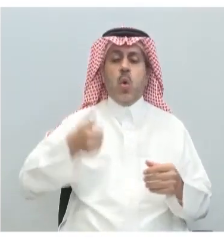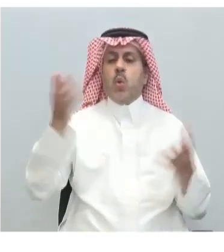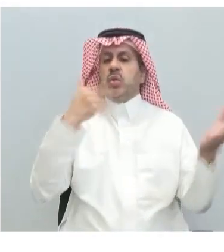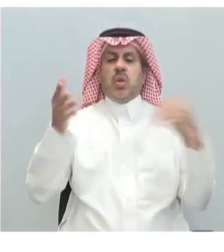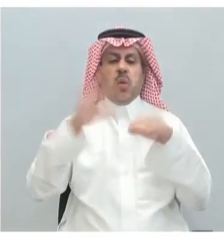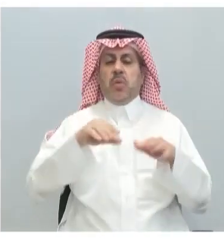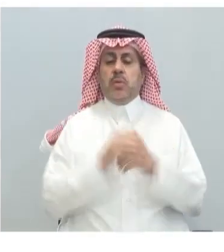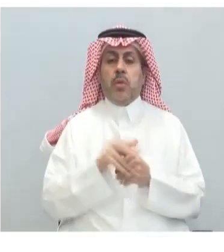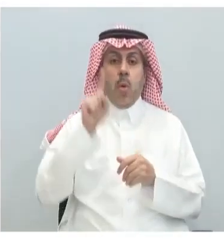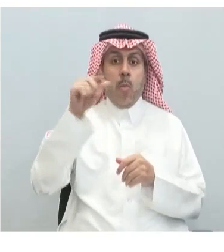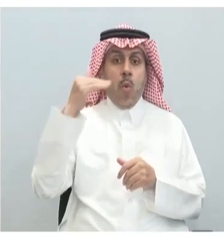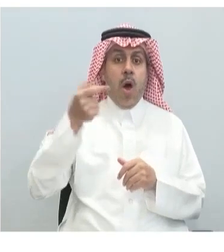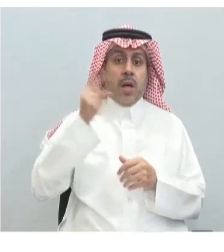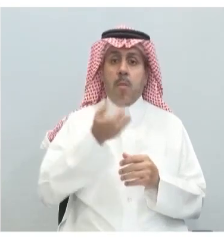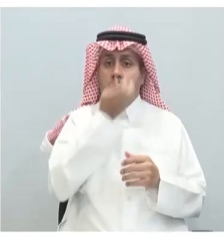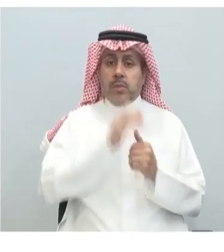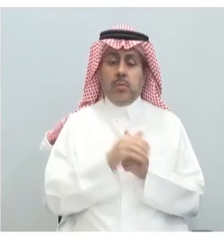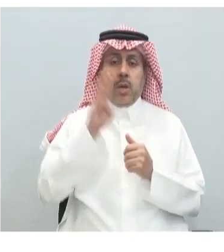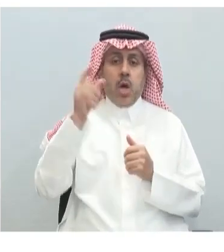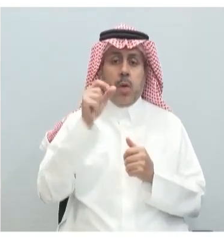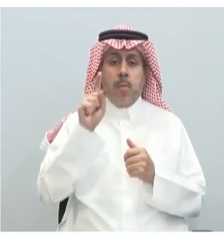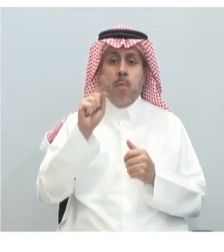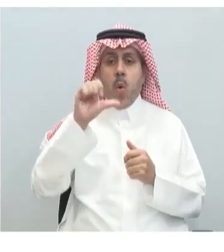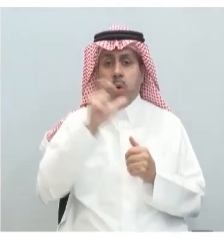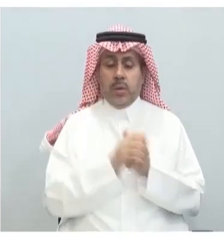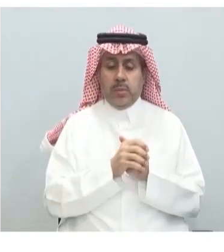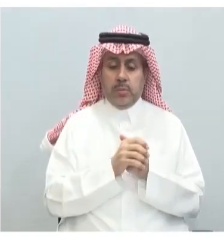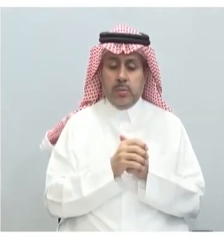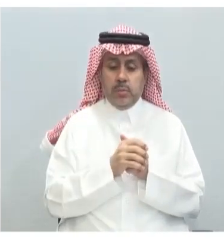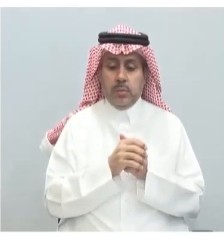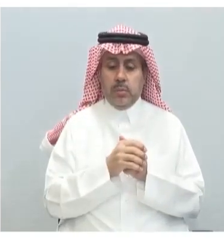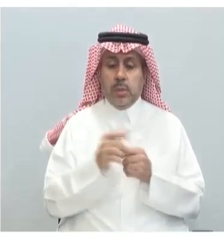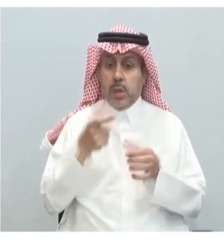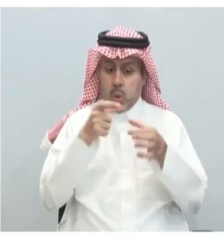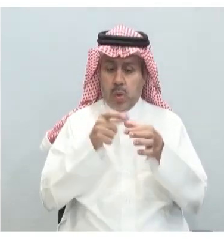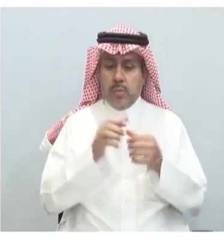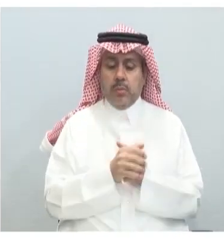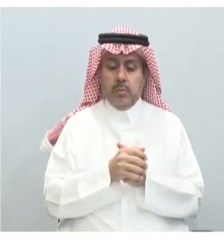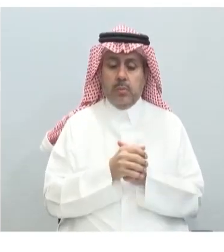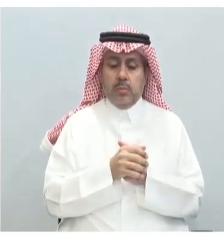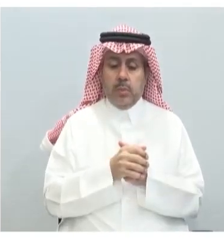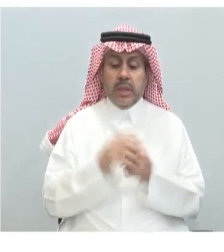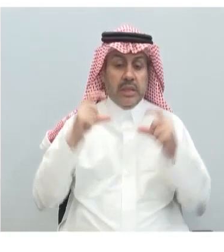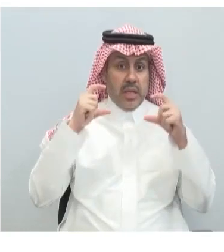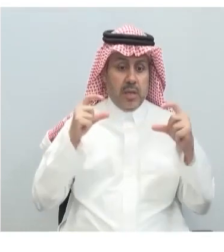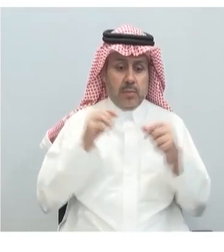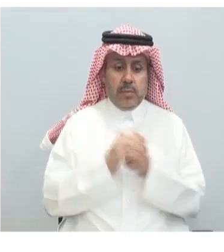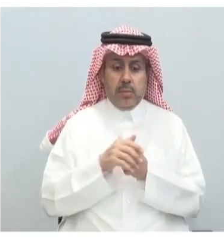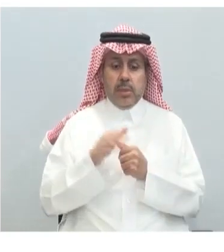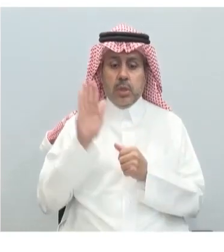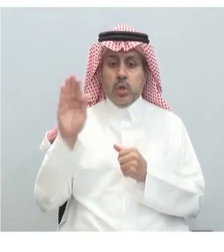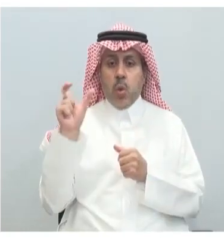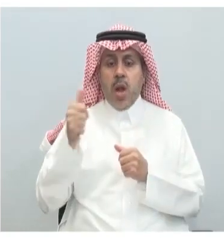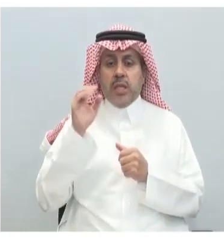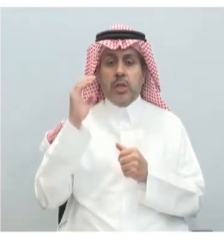الكربون وبخار الماء والكربون غير المحترق لم تستهلك الرقاقه كليا يدل ذلك على وجود السناج والرماد